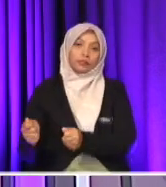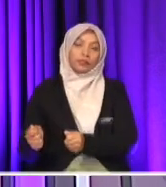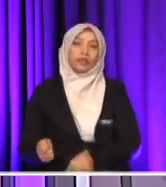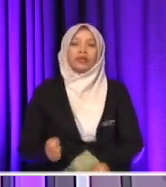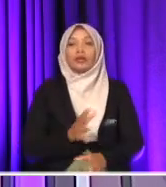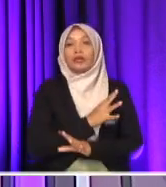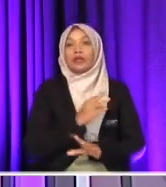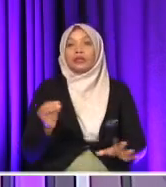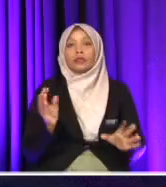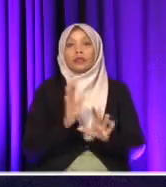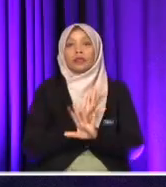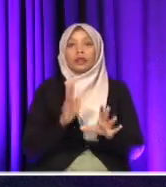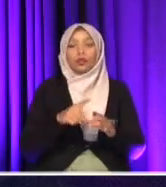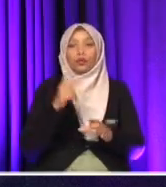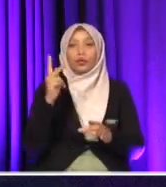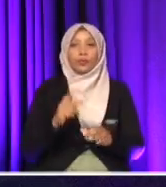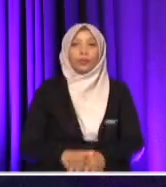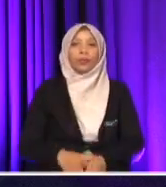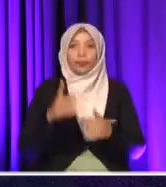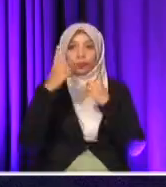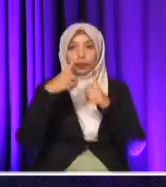jawapan untuk pola agak-agaknya? Berapa jawapan pola ni?